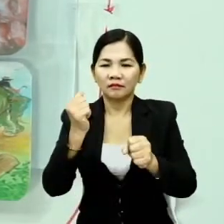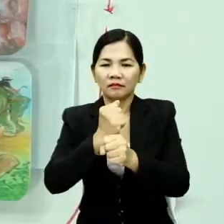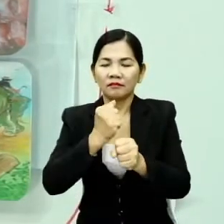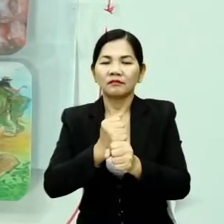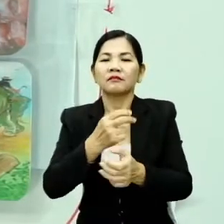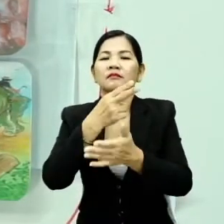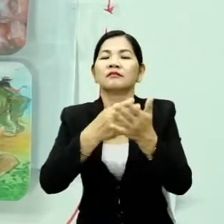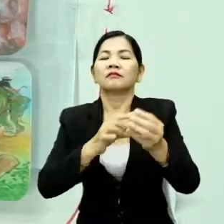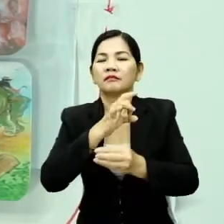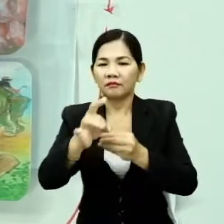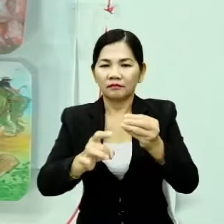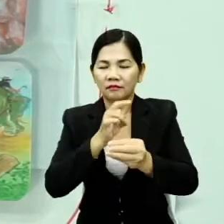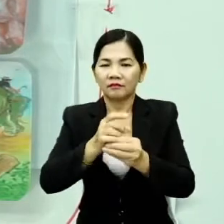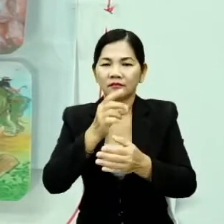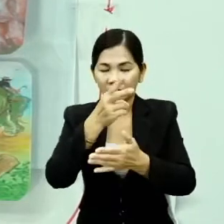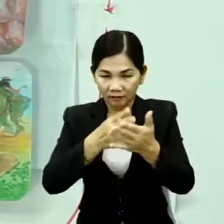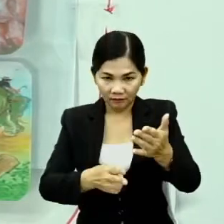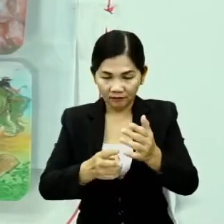tế